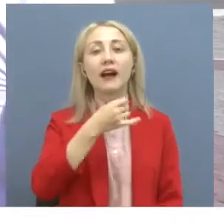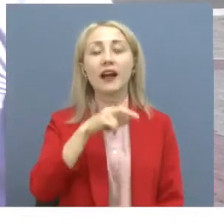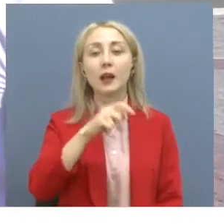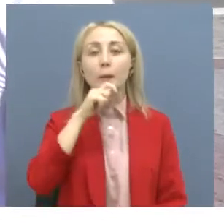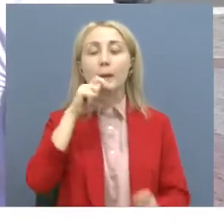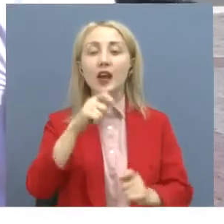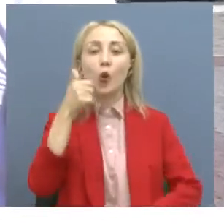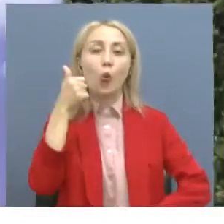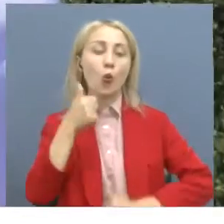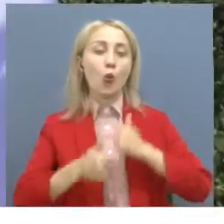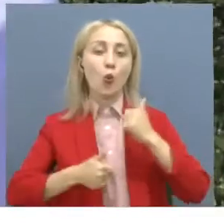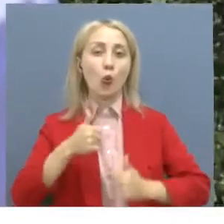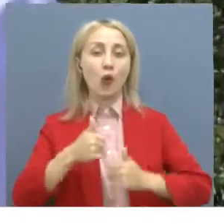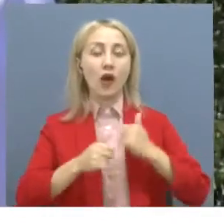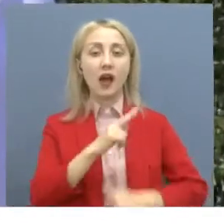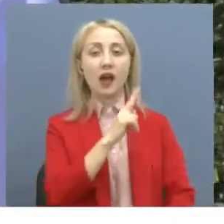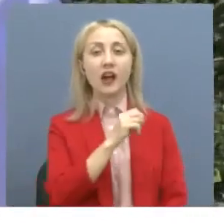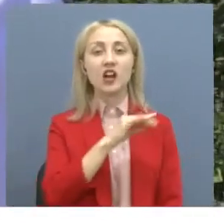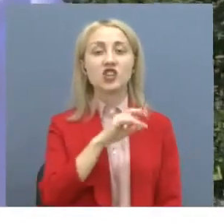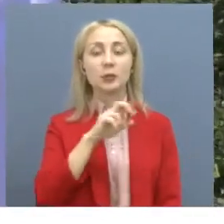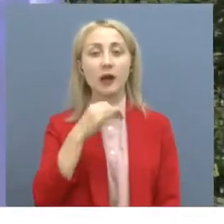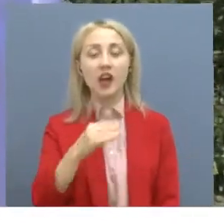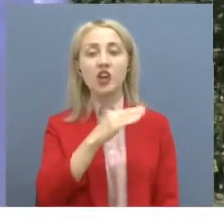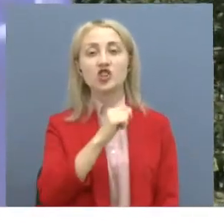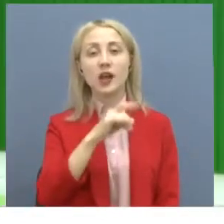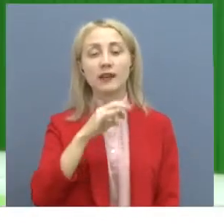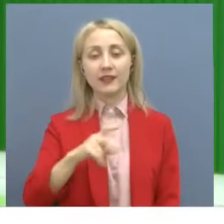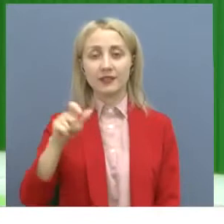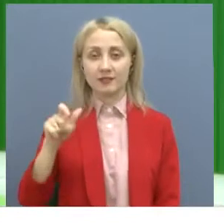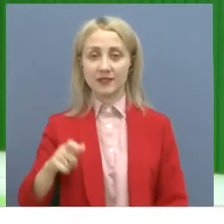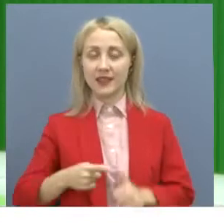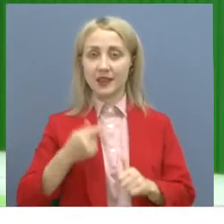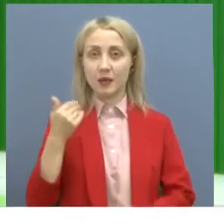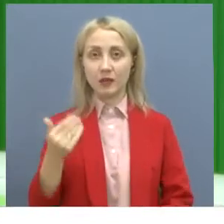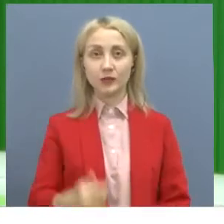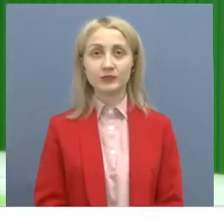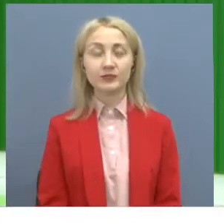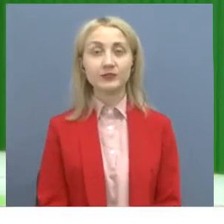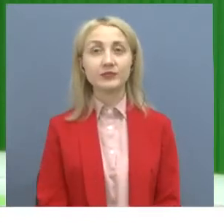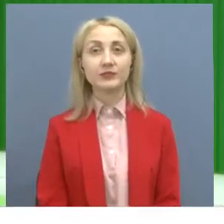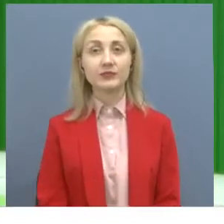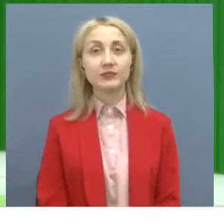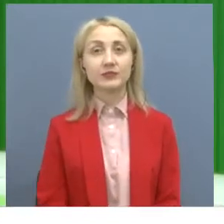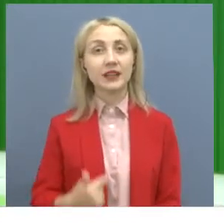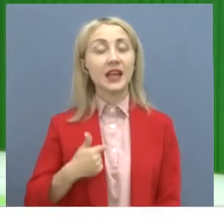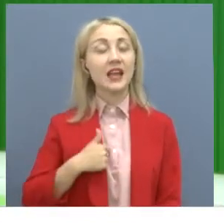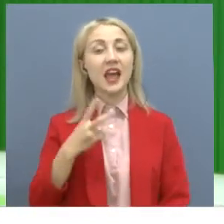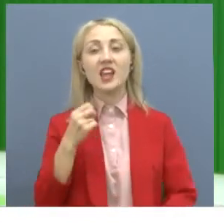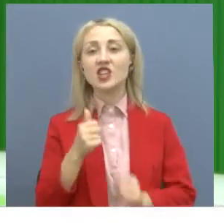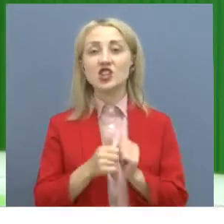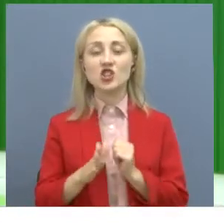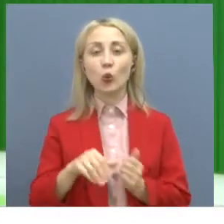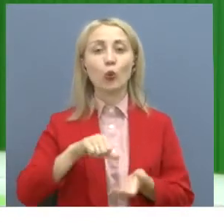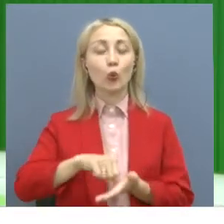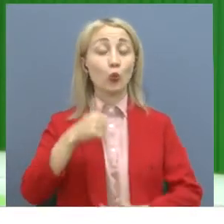саңлағы Қажыбай Айбоз Рахин атындағы бас жүлде табысталады. Онлайн жүйесінде ол әрине өнер өте қиын.